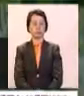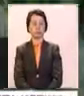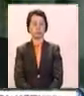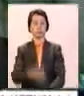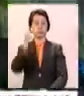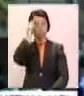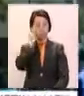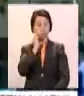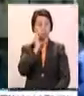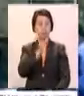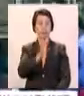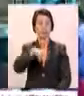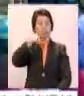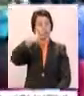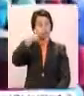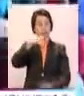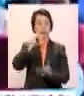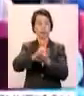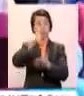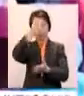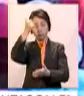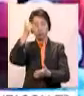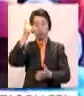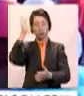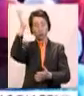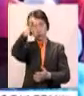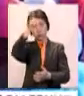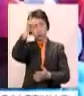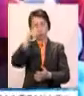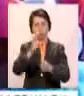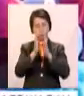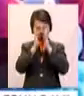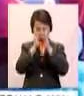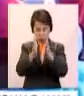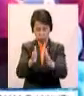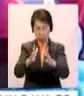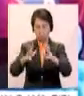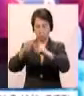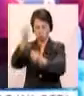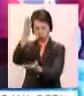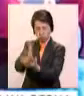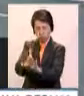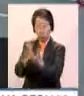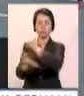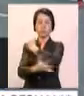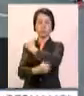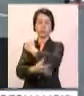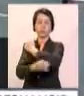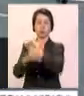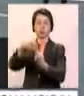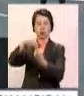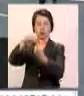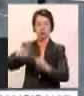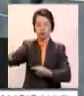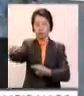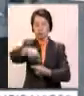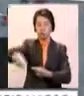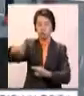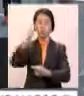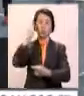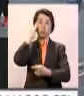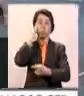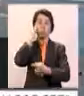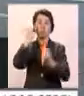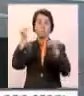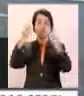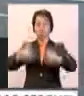Tun Dr. Mahathir berkata itulah sebabnya kerajaan menumpukan usaha untuk membasmi kemiskinan terutamanya dalam kalangan bumiputera yang